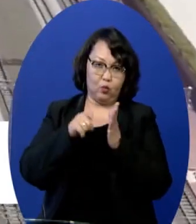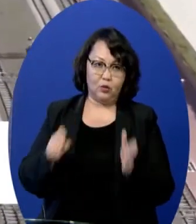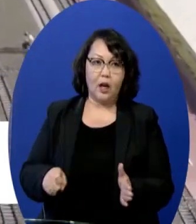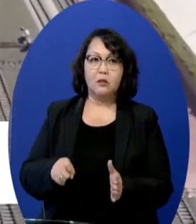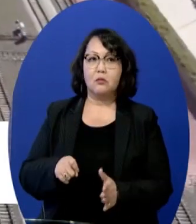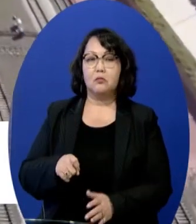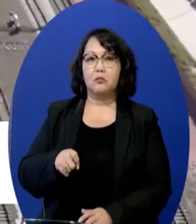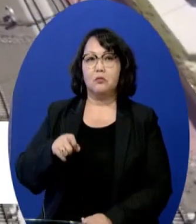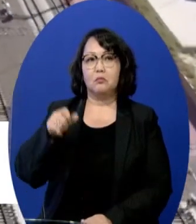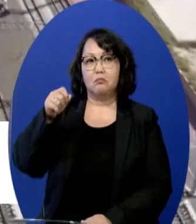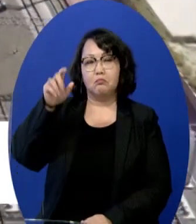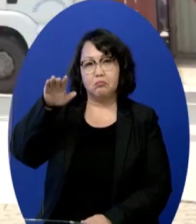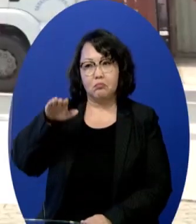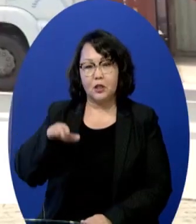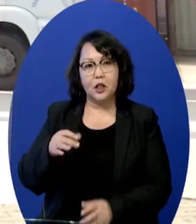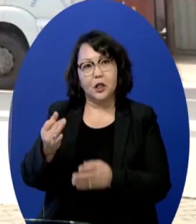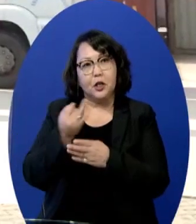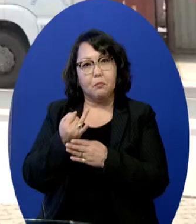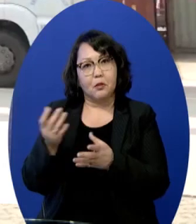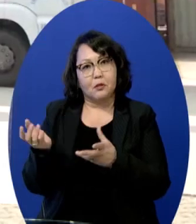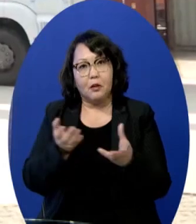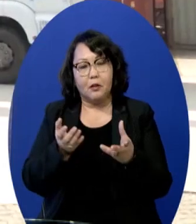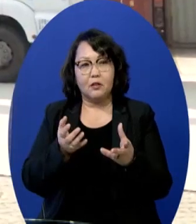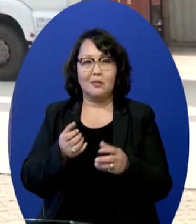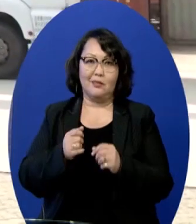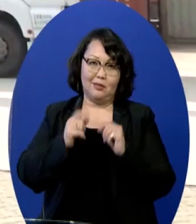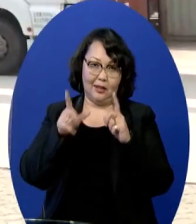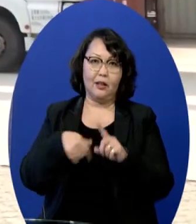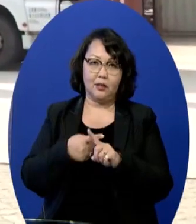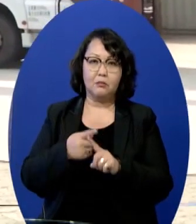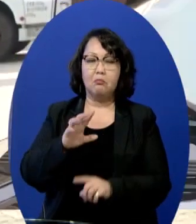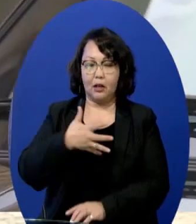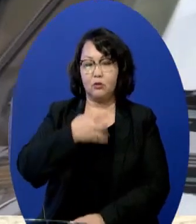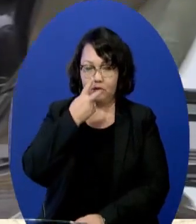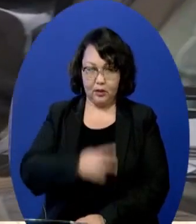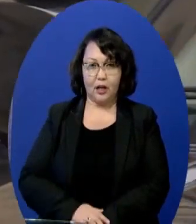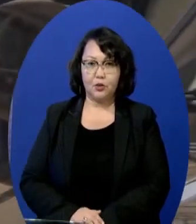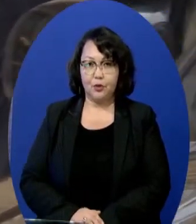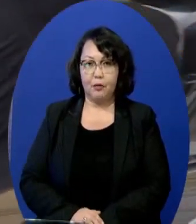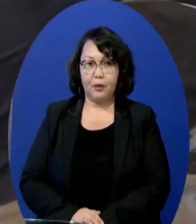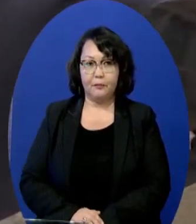хугацаанд тодорхой буултууд хийж импортоо сэргээж магадгүй гэж харж байна.